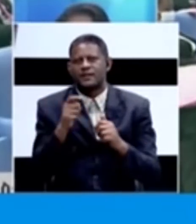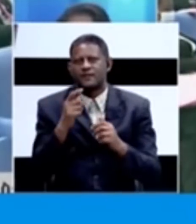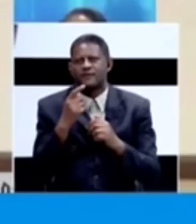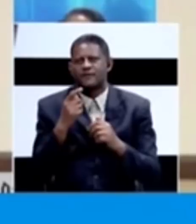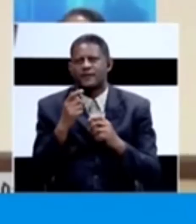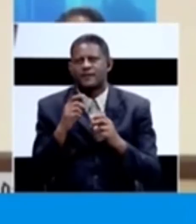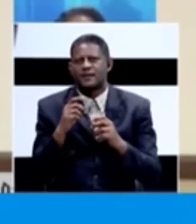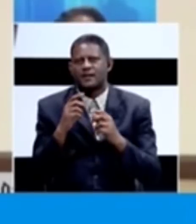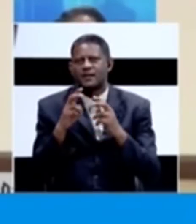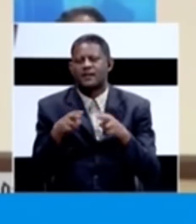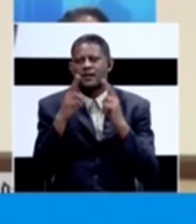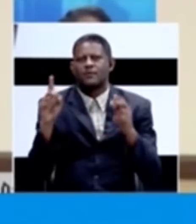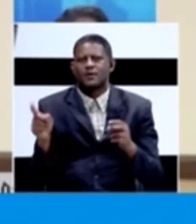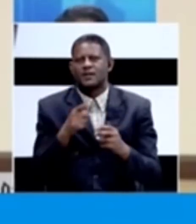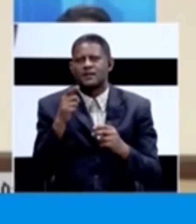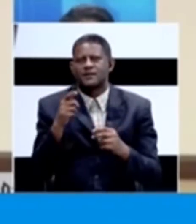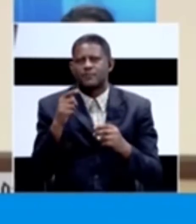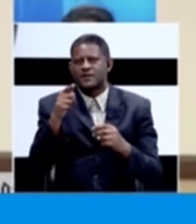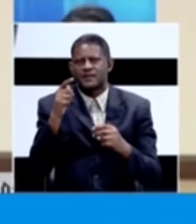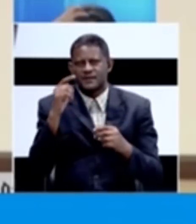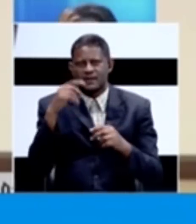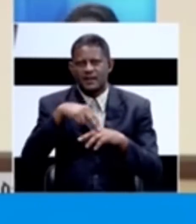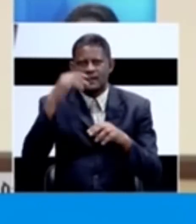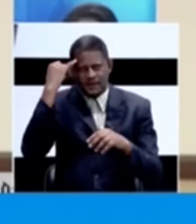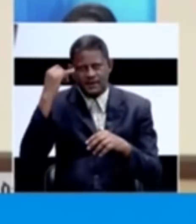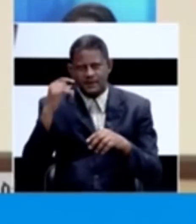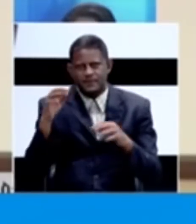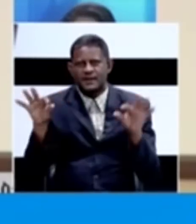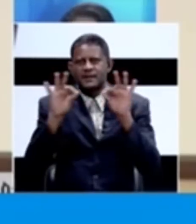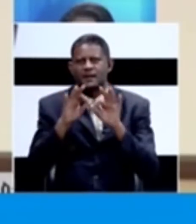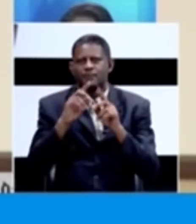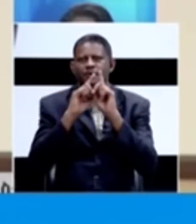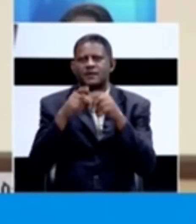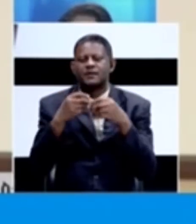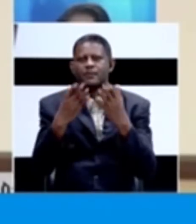ዘለዋ ብምጥቃስ ምስቲ ዝተለዓለ ሓሳብ ዘይዛመድ ጉዳይ ምላሽ ሂቦም እዮም።